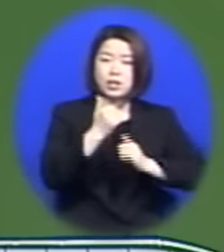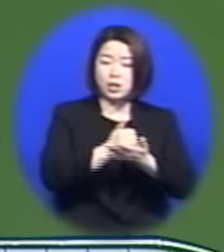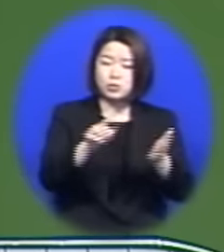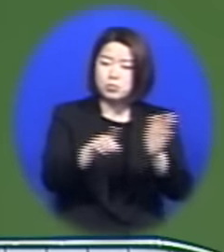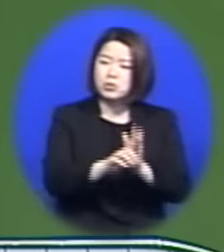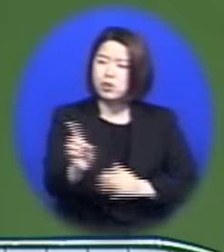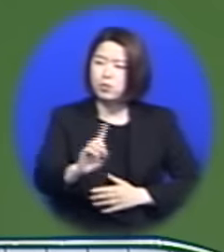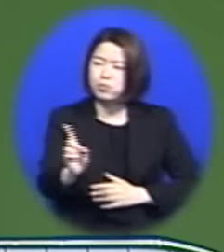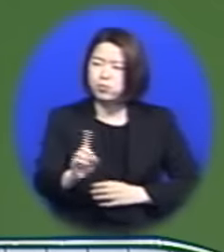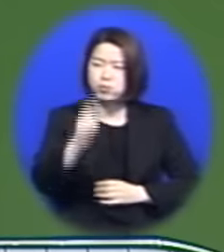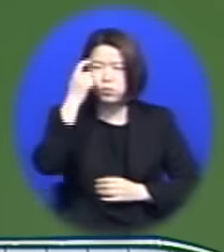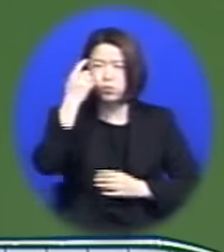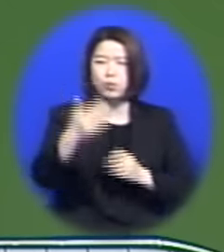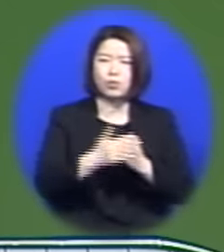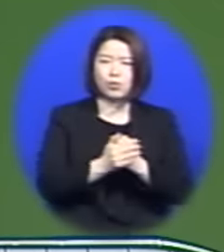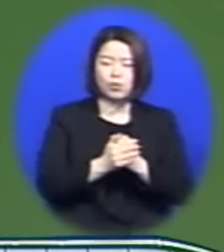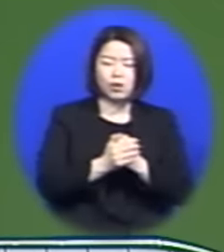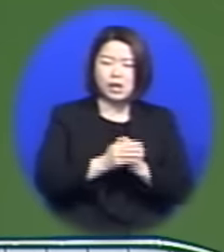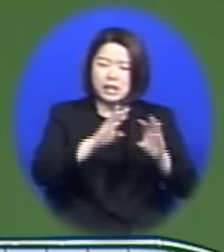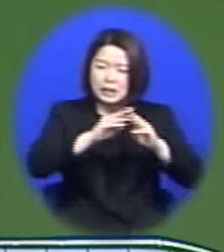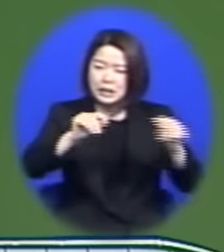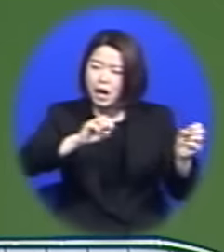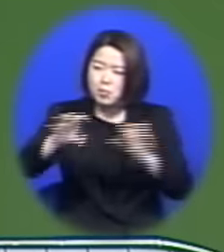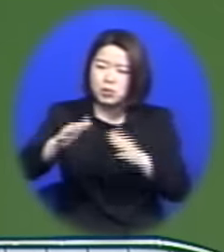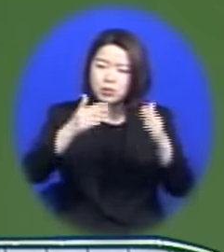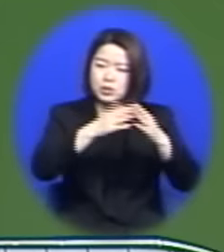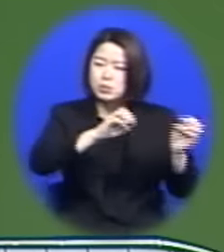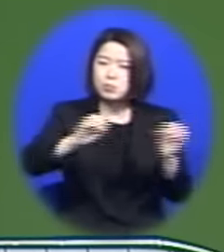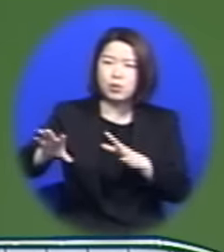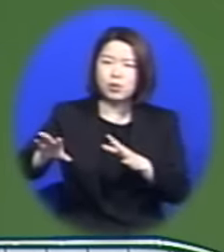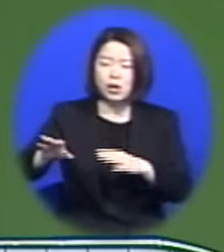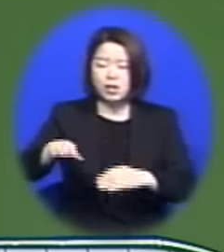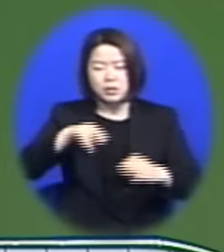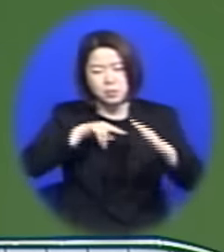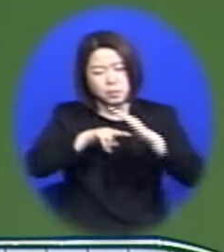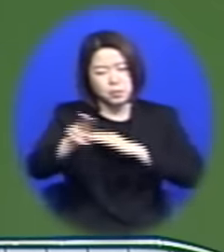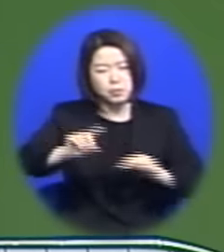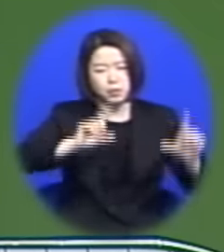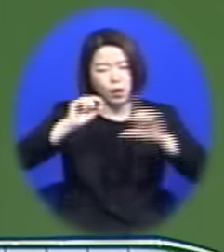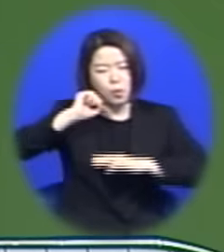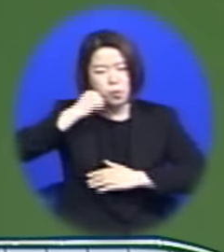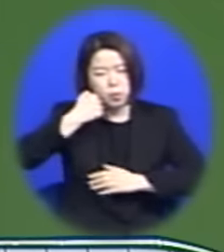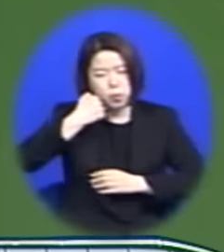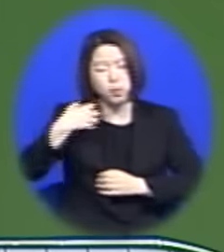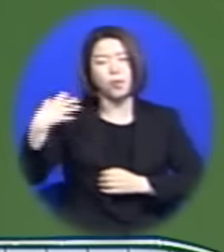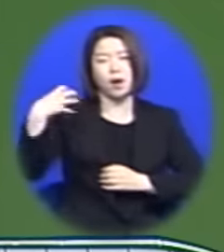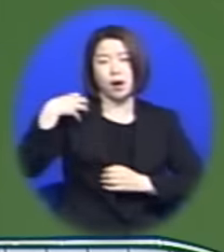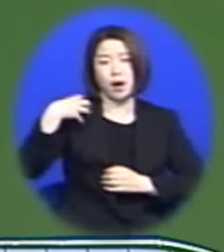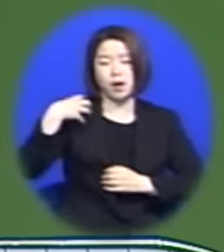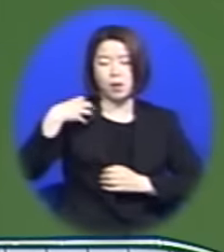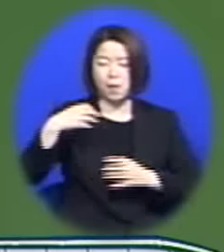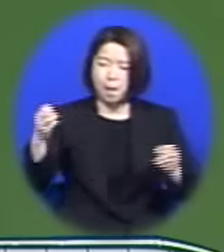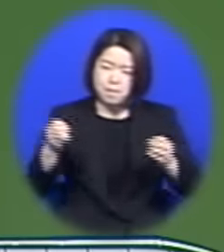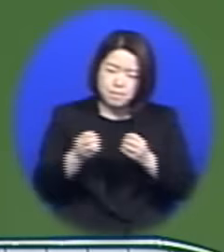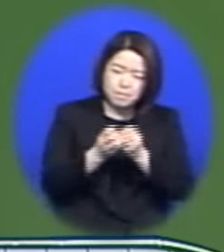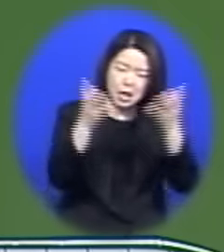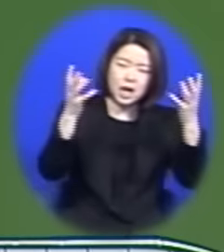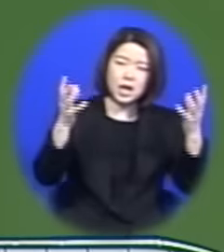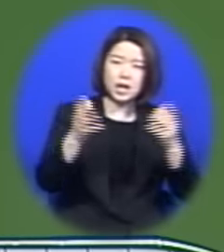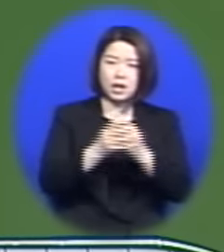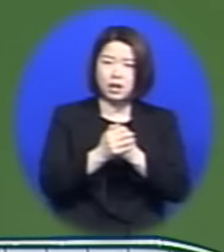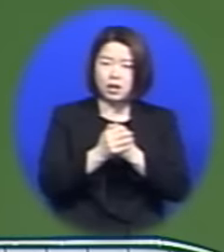뭔데 땅도 버리고 집도 버리고 그 피난 생활까지 감수하면서 폭탄 맞아서 길가에